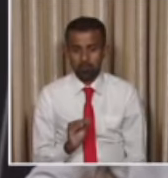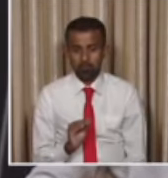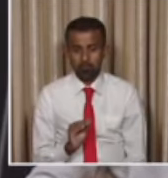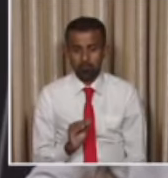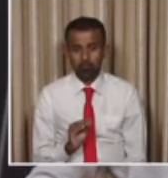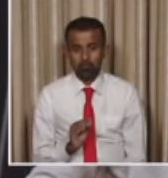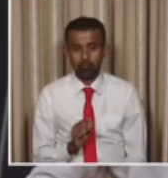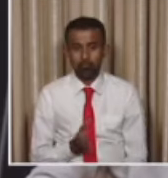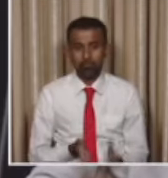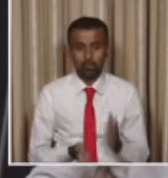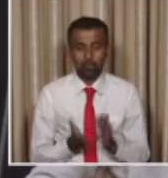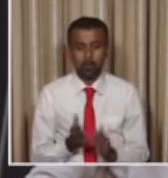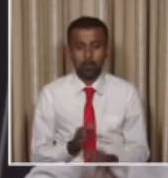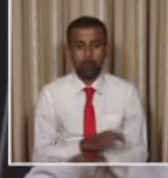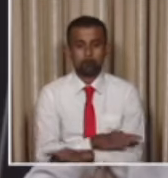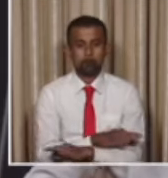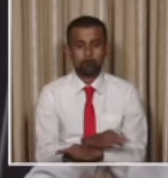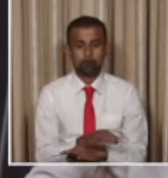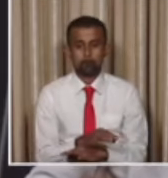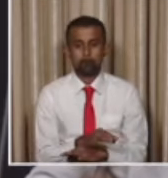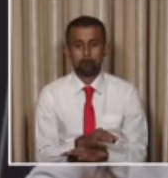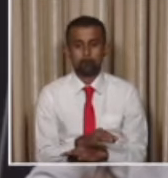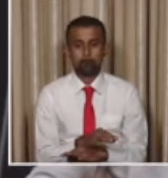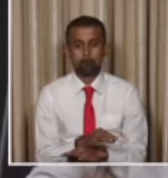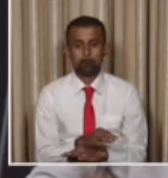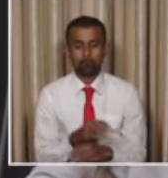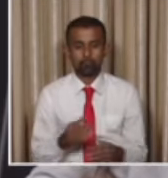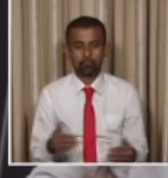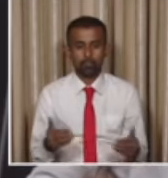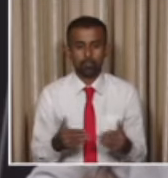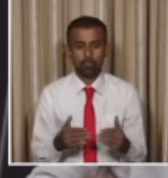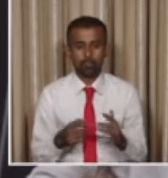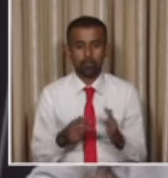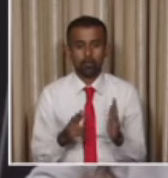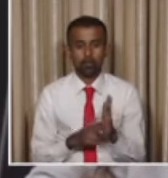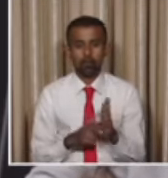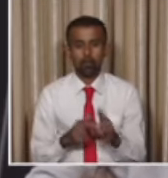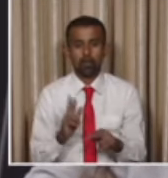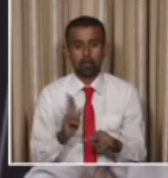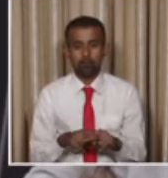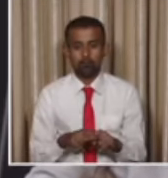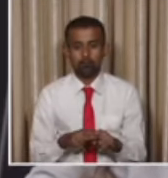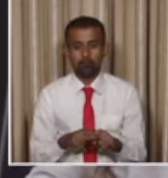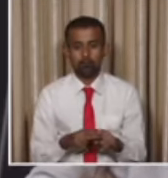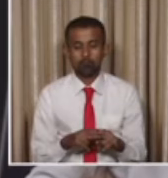ගෙනියන්න හදාගෙන තියෙන වැඩපිළිවෙල තමයි දැනට ජාත්‍යන්තර මූල්‍ය අරමුදලේ